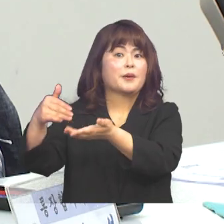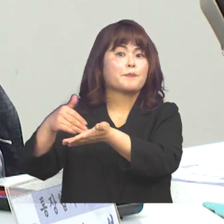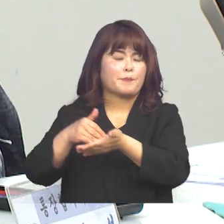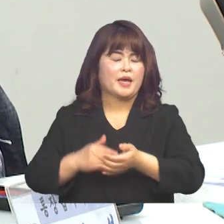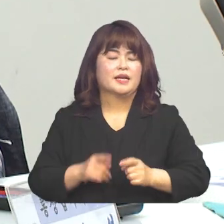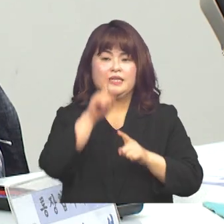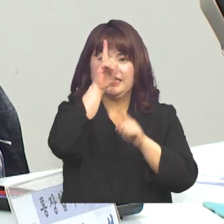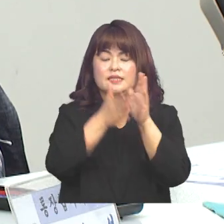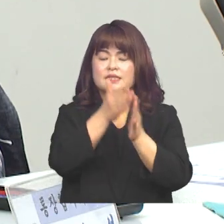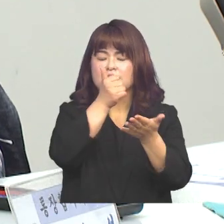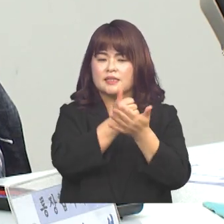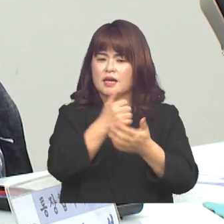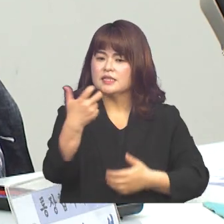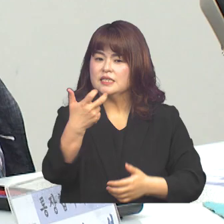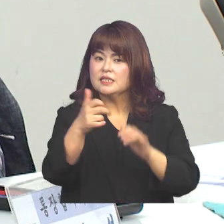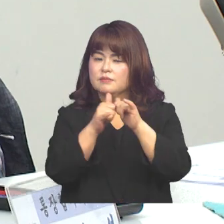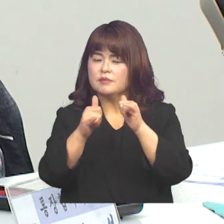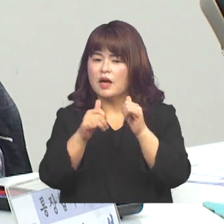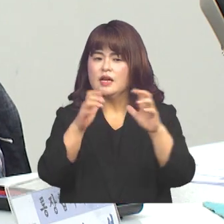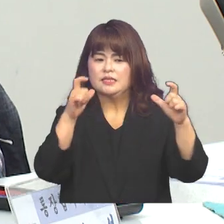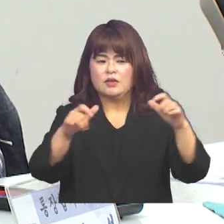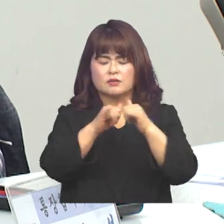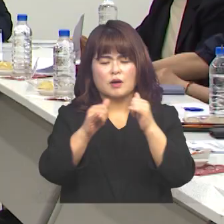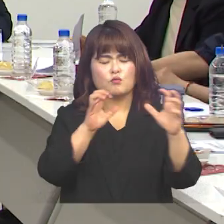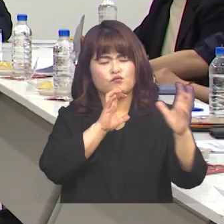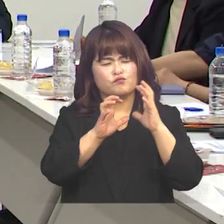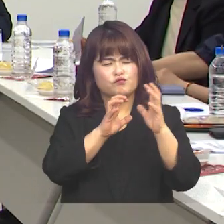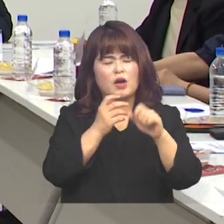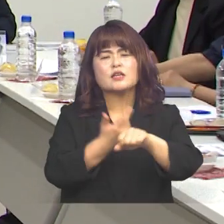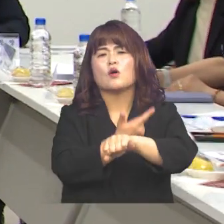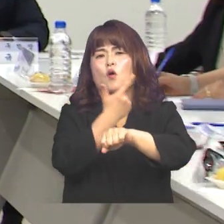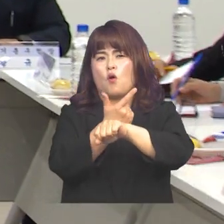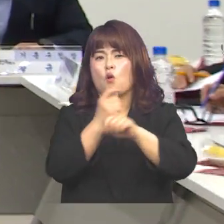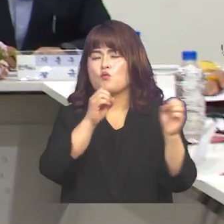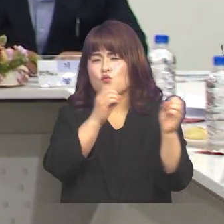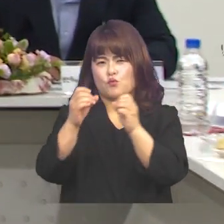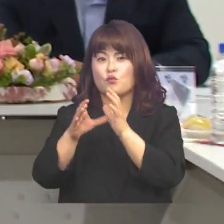호소했습니다. 이 시장은 이날 70여 명에 달하는 주민들과